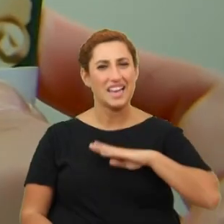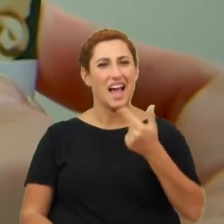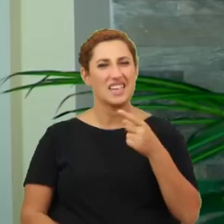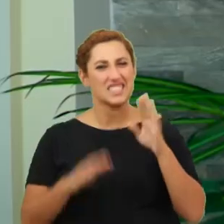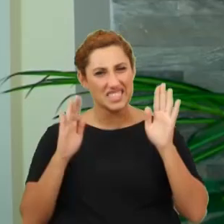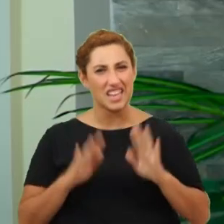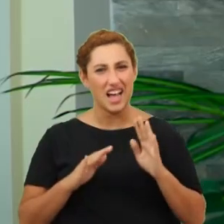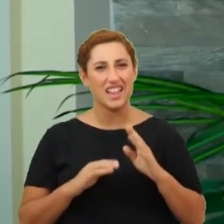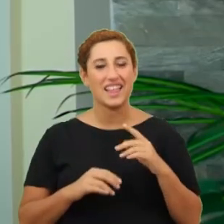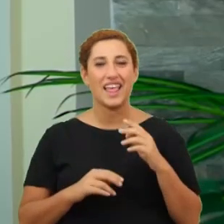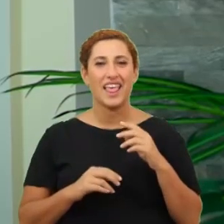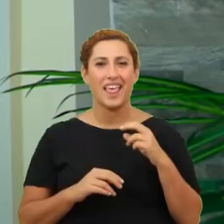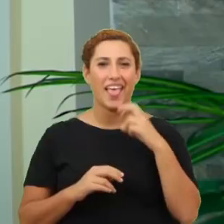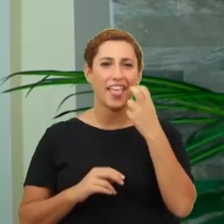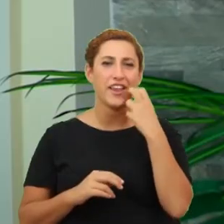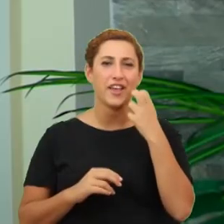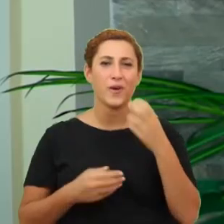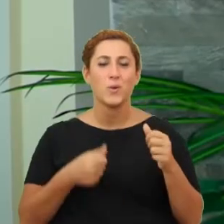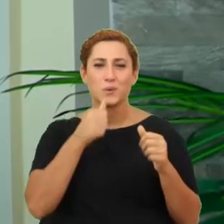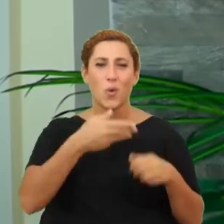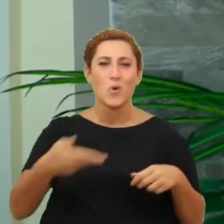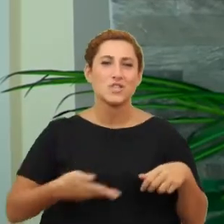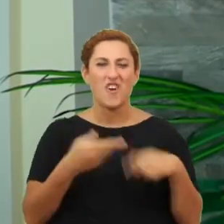Ha gayret eri koşafım az kaldı.